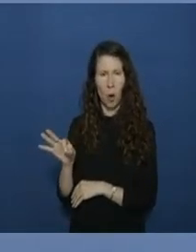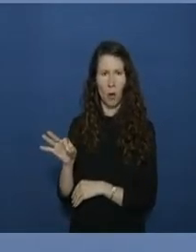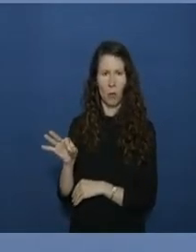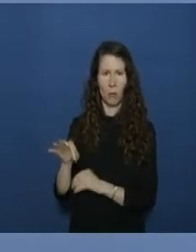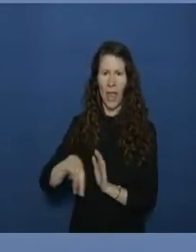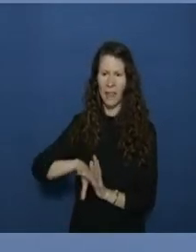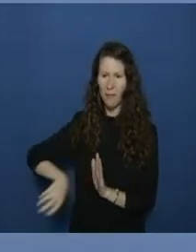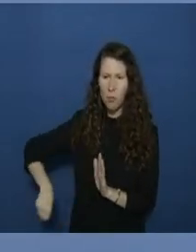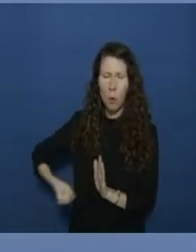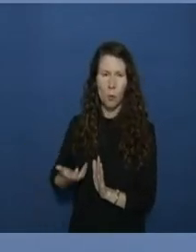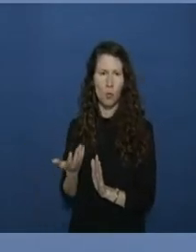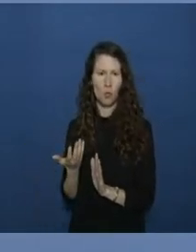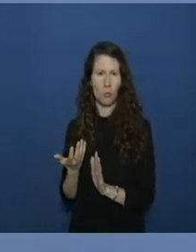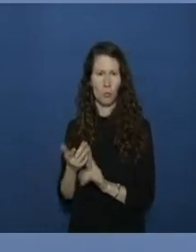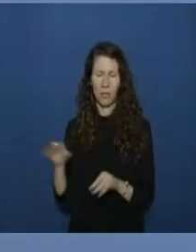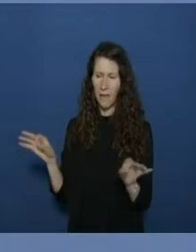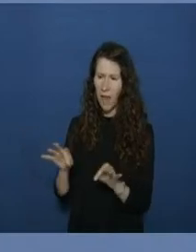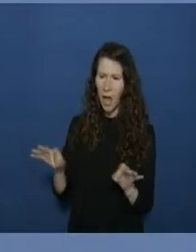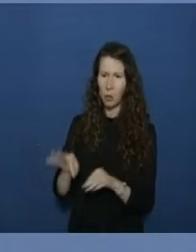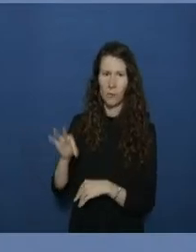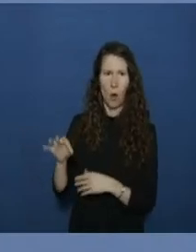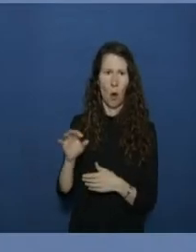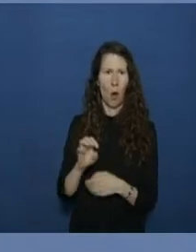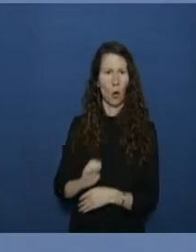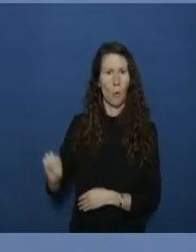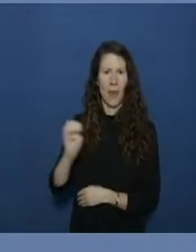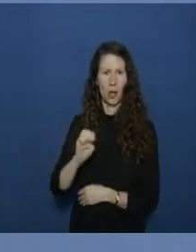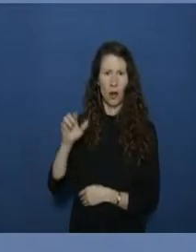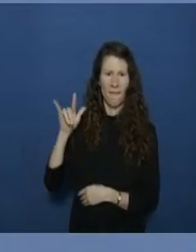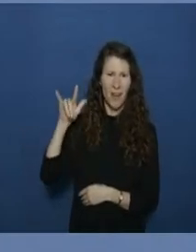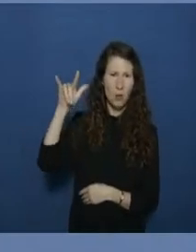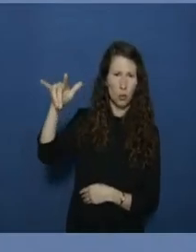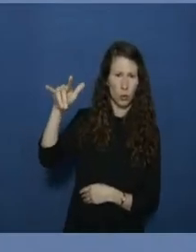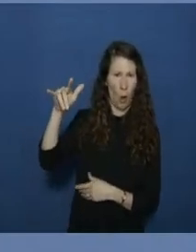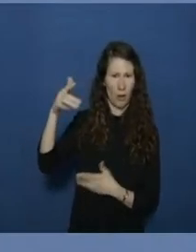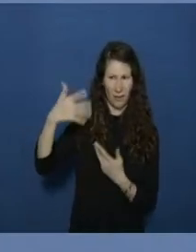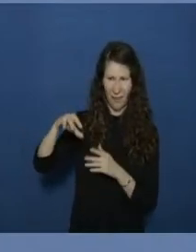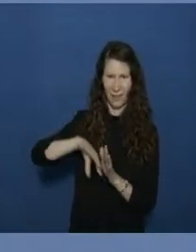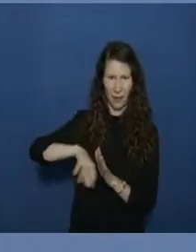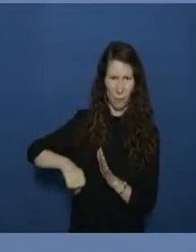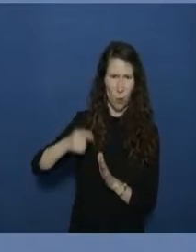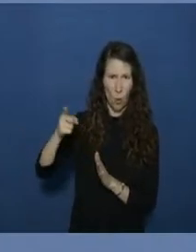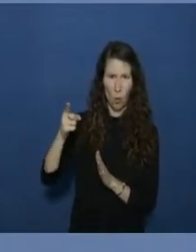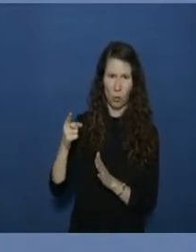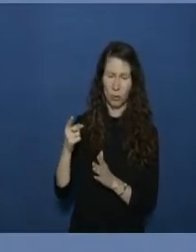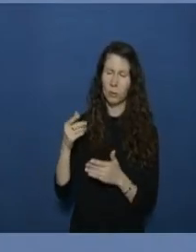Entführung und Gefährdung eines europäischen Flugzeugs und nicht die